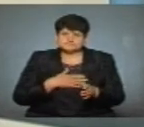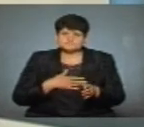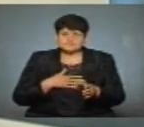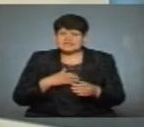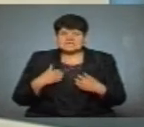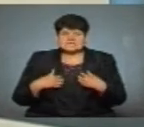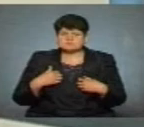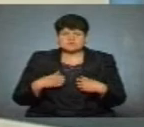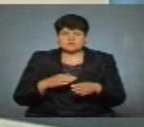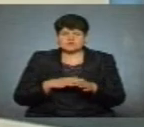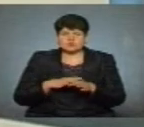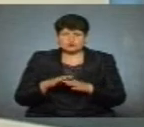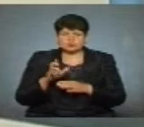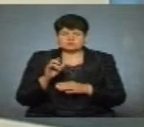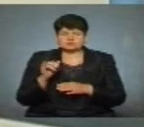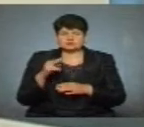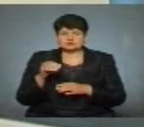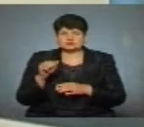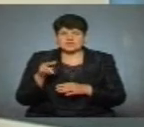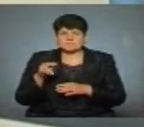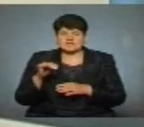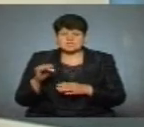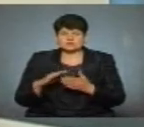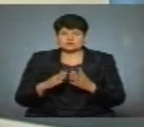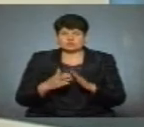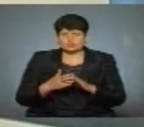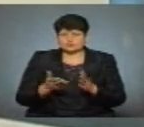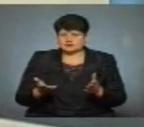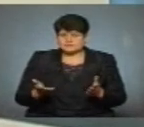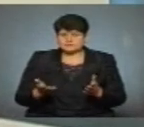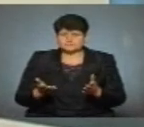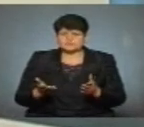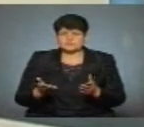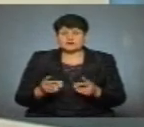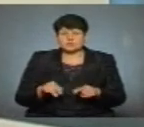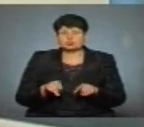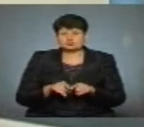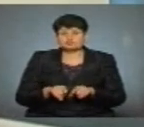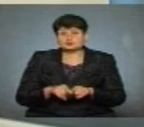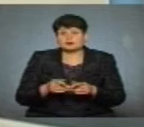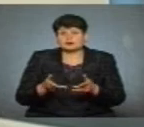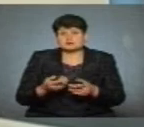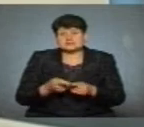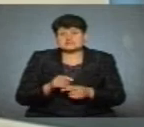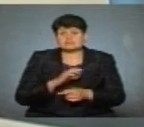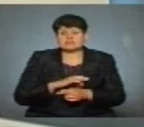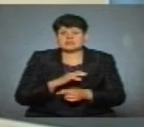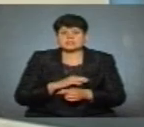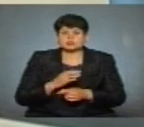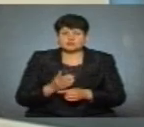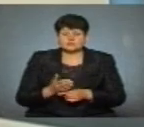спішить виконувати Будапештські угоди згідно меморандуму. От. Тому так, це вигідно, це